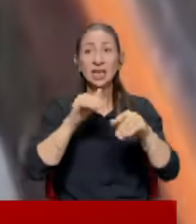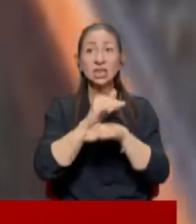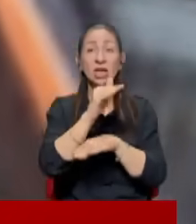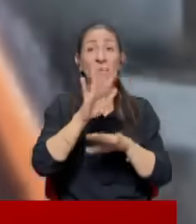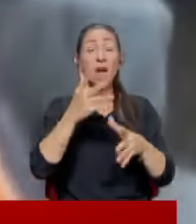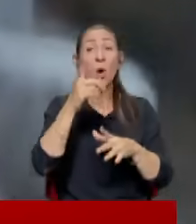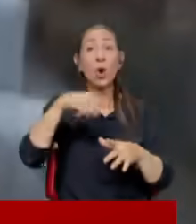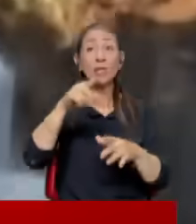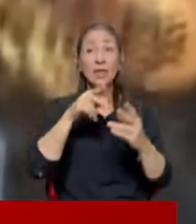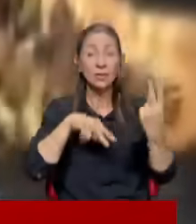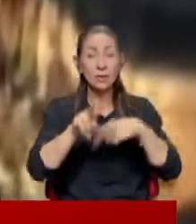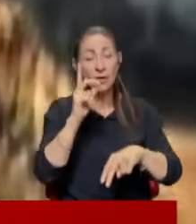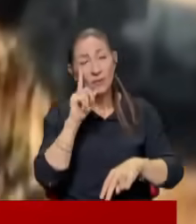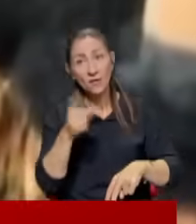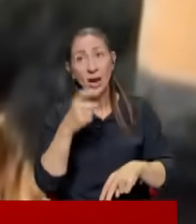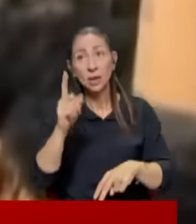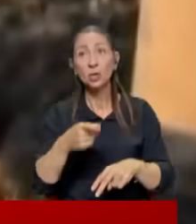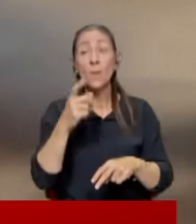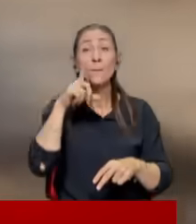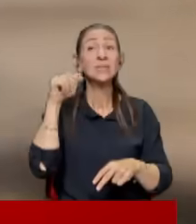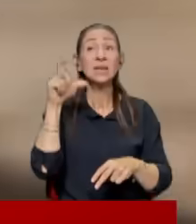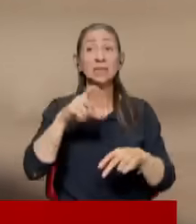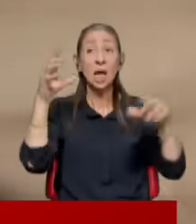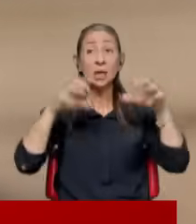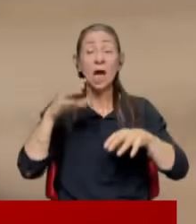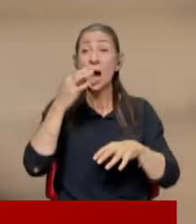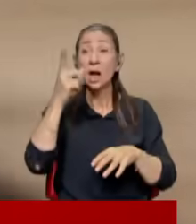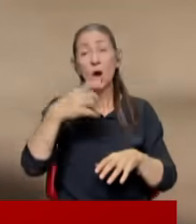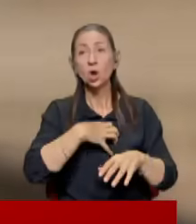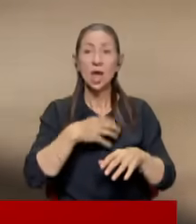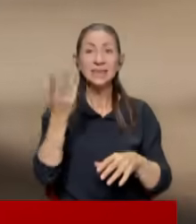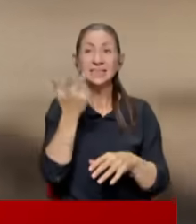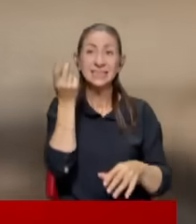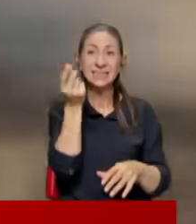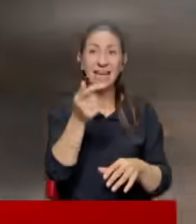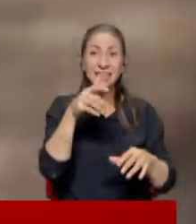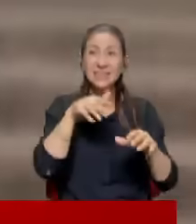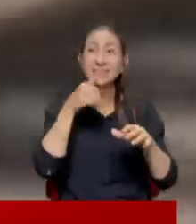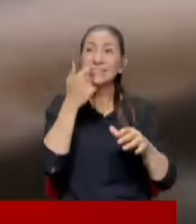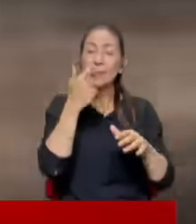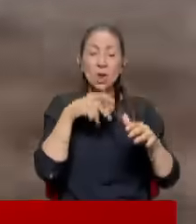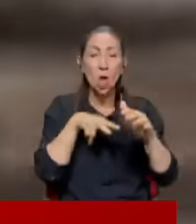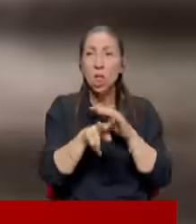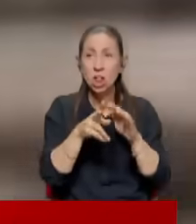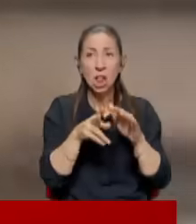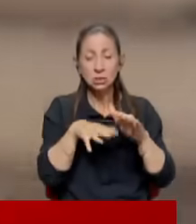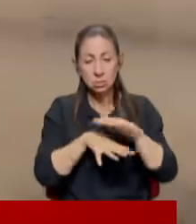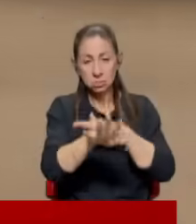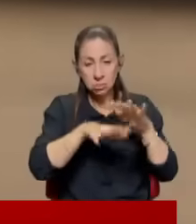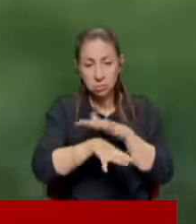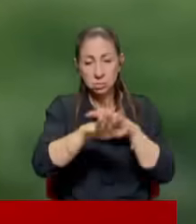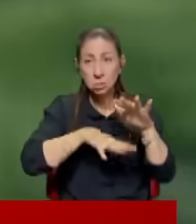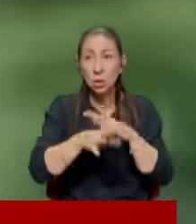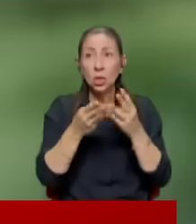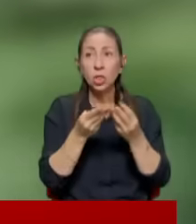yaşayanlar ya da oradan geçenler fark ediyor. Mayıs ayında yağış Ankara-Konya hızlı tren hattında demir yolunun altındaki zemini aldı